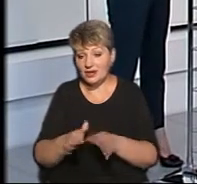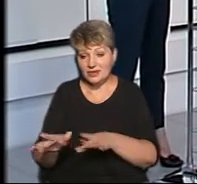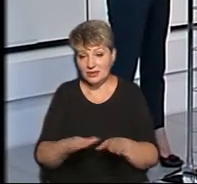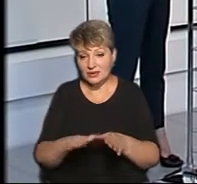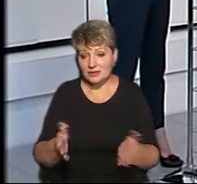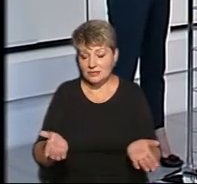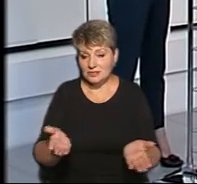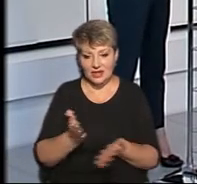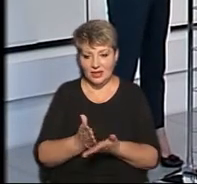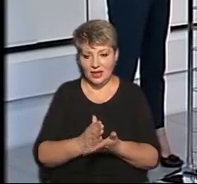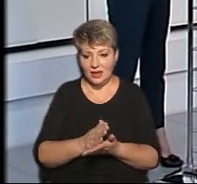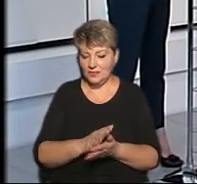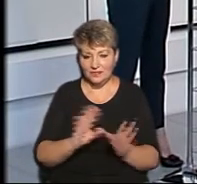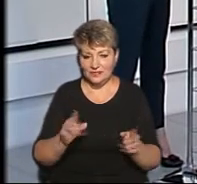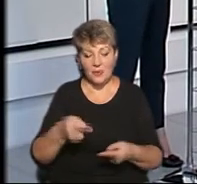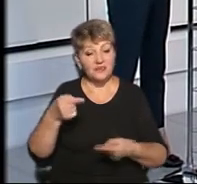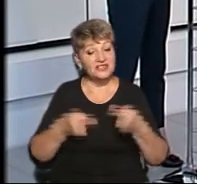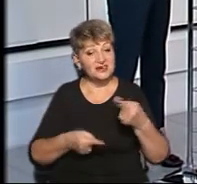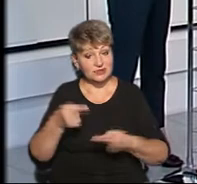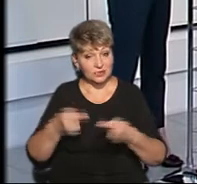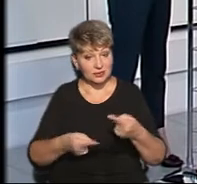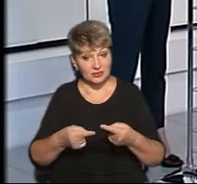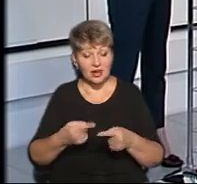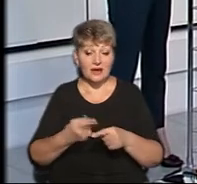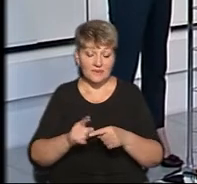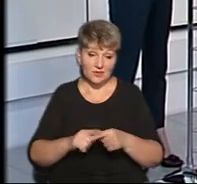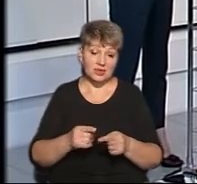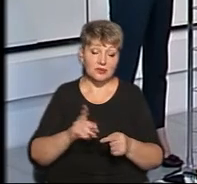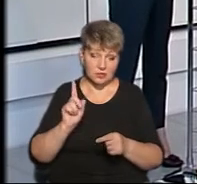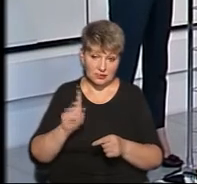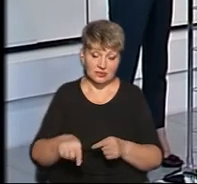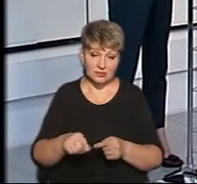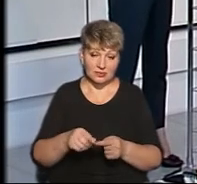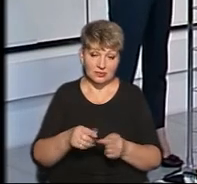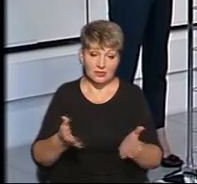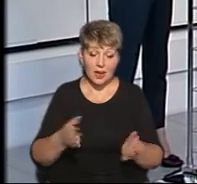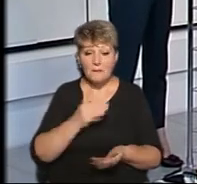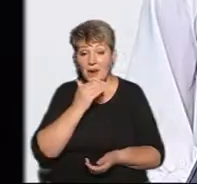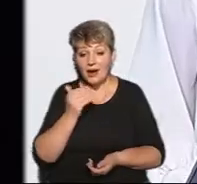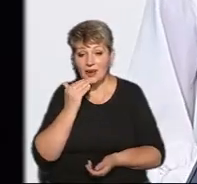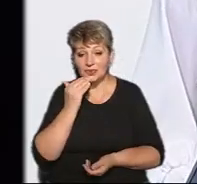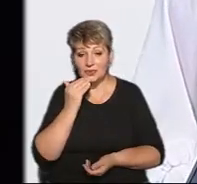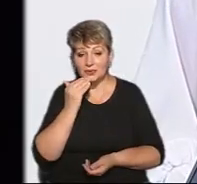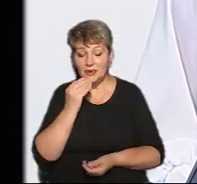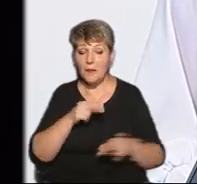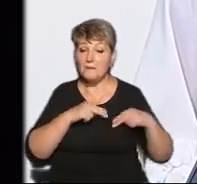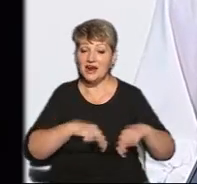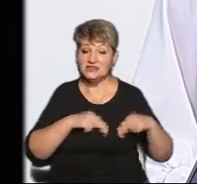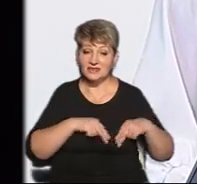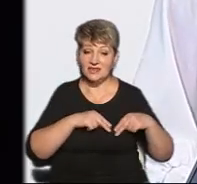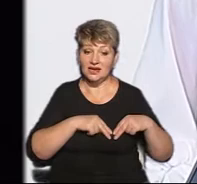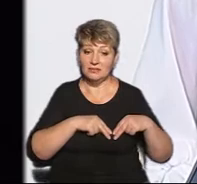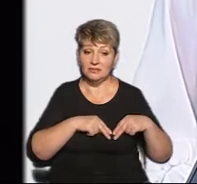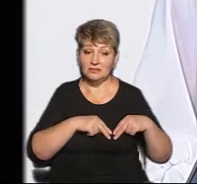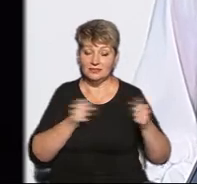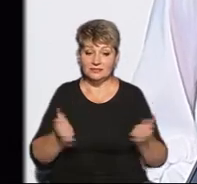є дискусійним, в тому числі в системі освіти, тому що досить багато коротко працівників. Можете прокоментувати.